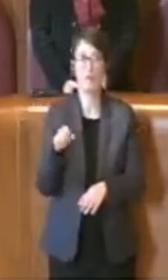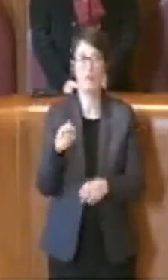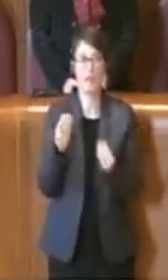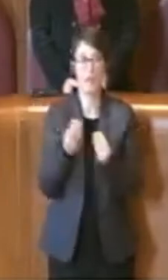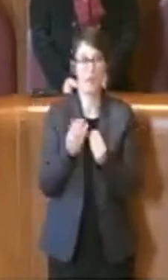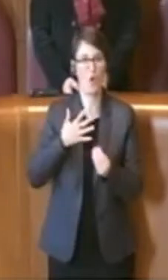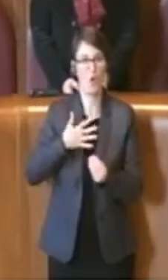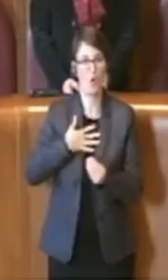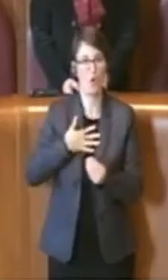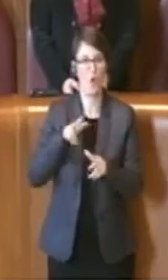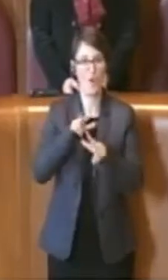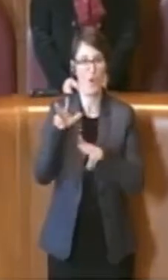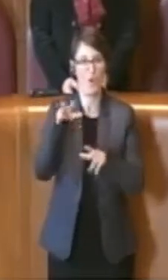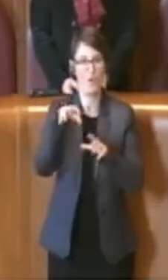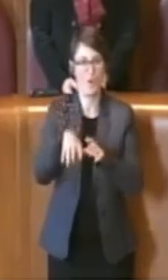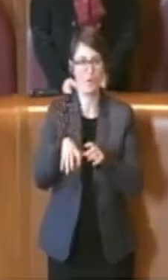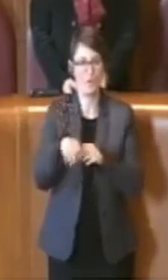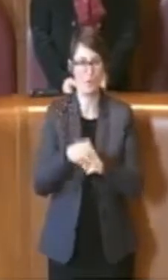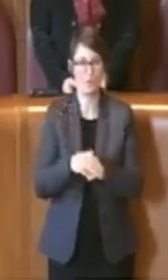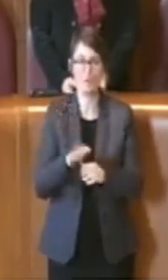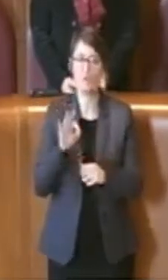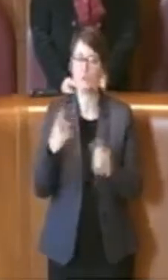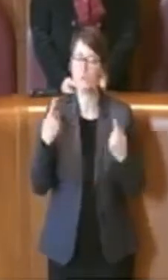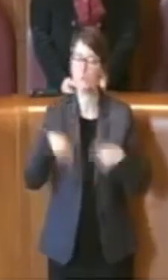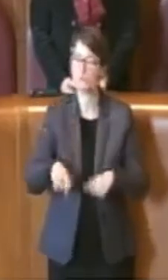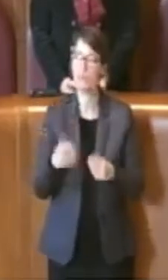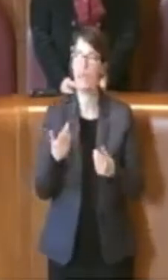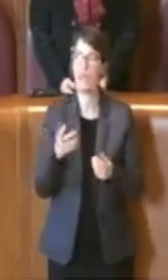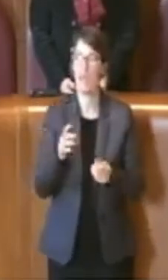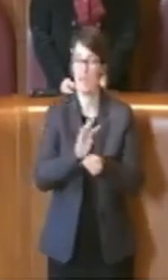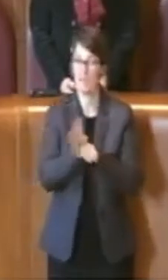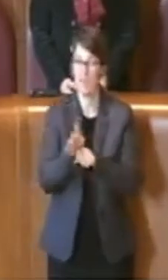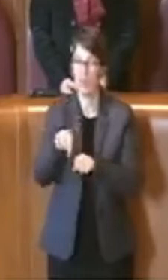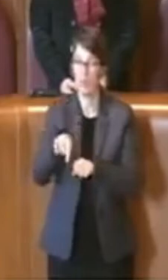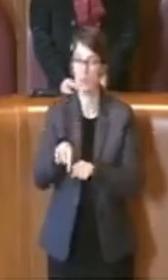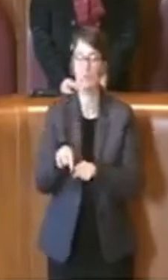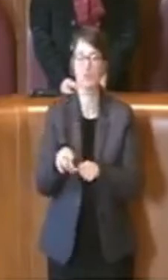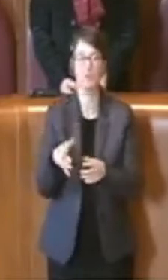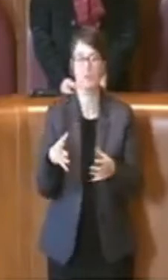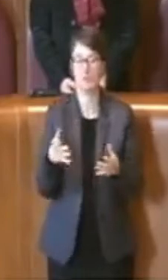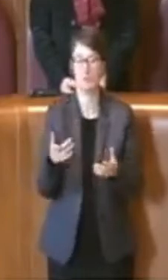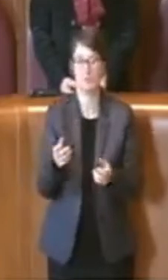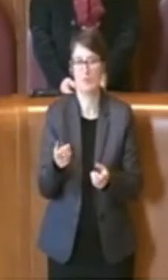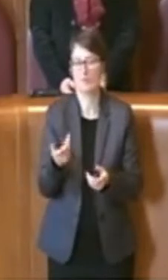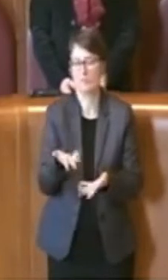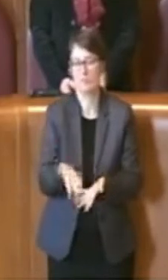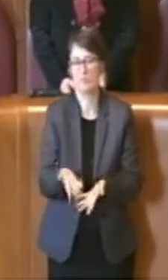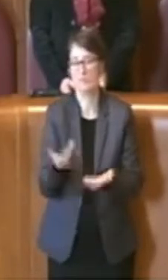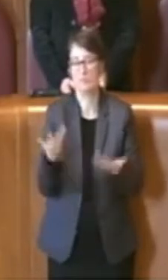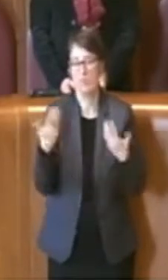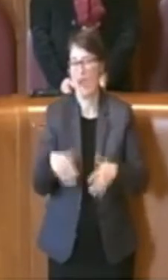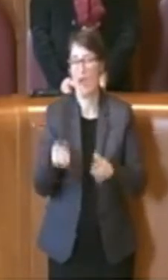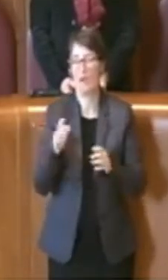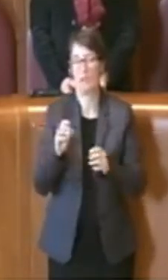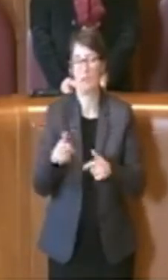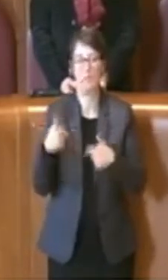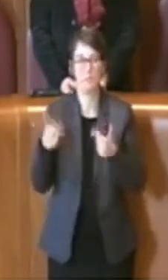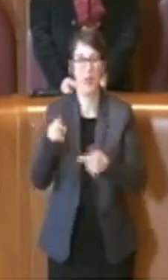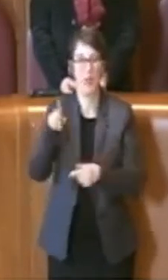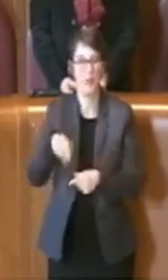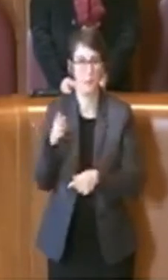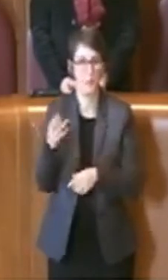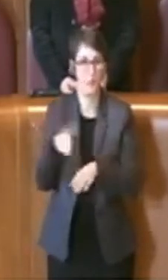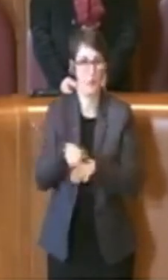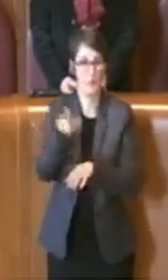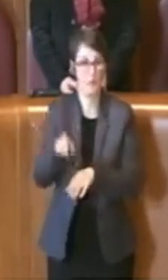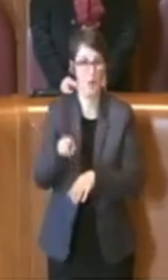municipio. Il killer maledetto, dopo Massimo, ci ha portato via anche Alfredo, suo fraterno amico da 50 anni. Siamo tutti